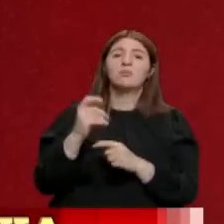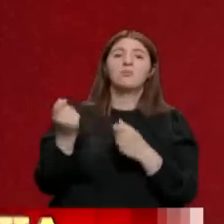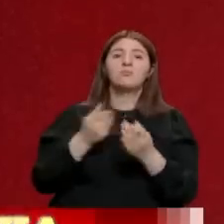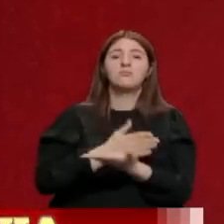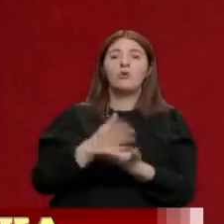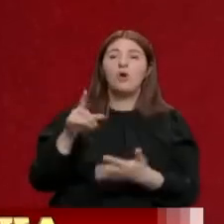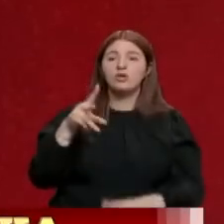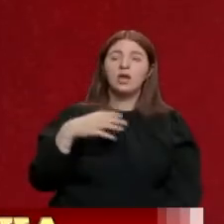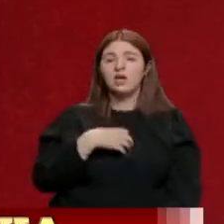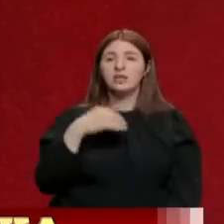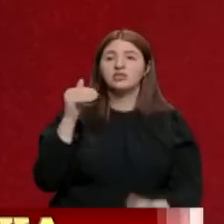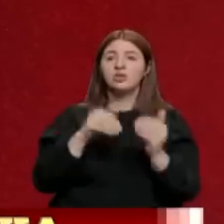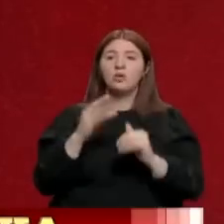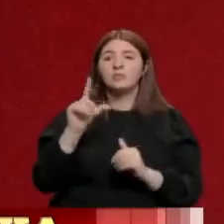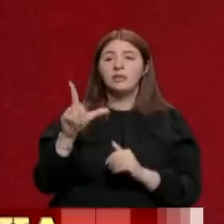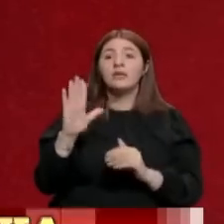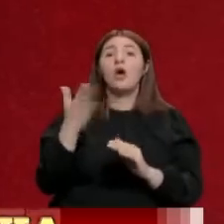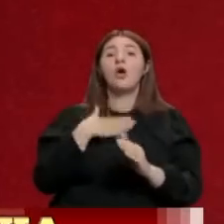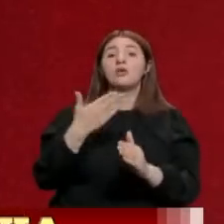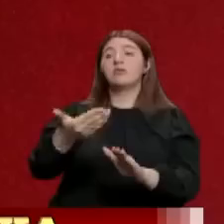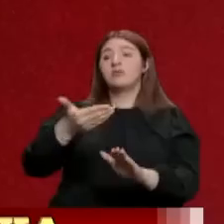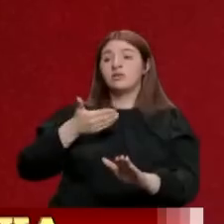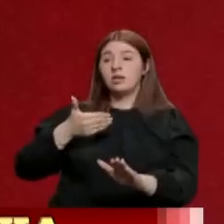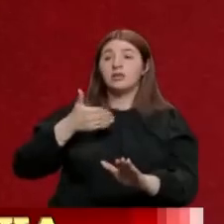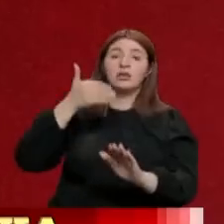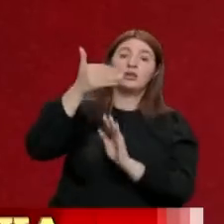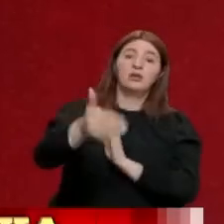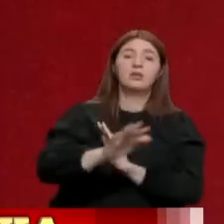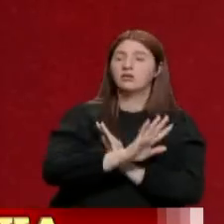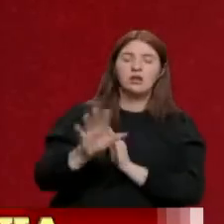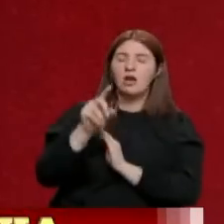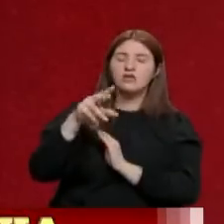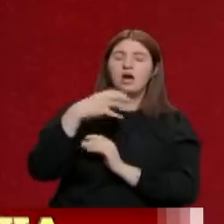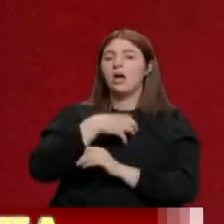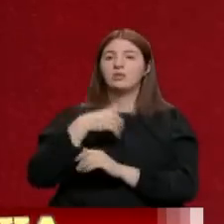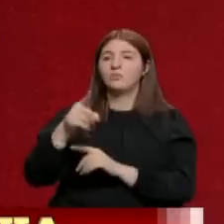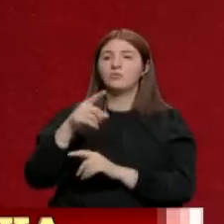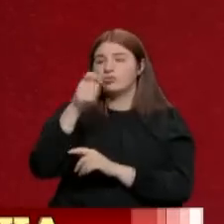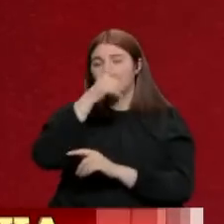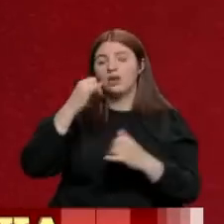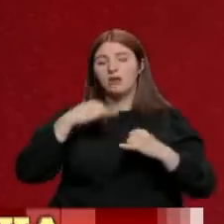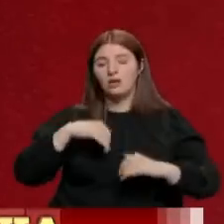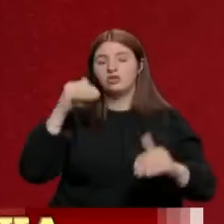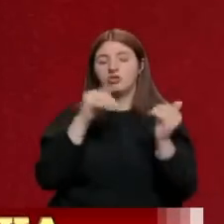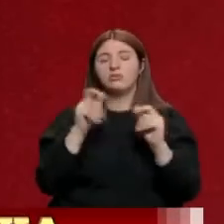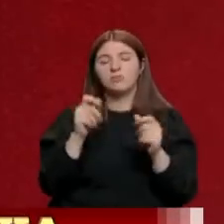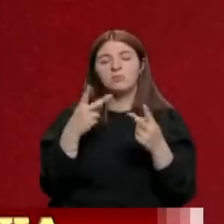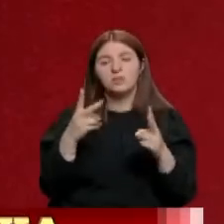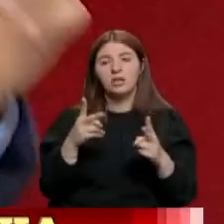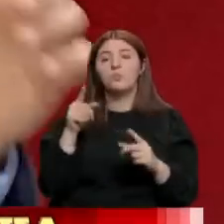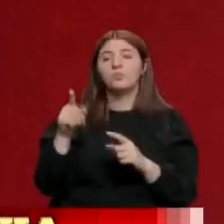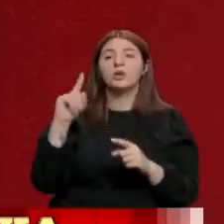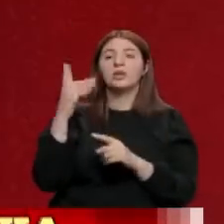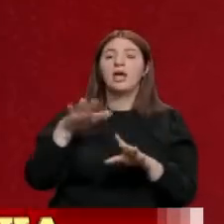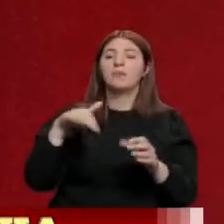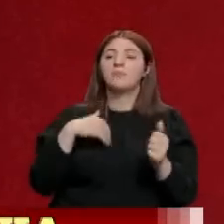işlemiş. 18 Haziran'da seçim olmalıdır. Ne öne alınmalıdır ne ötelenmelidir. 18 Haziran'da bu ülke rahatlıkla seçimi yapabilir ve bu